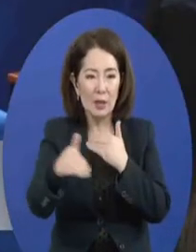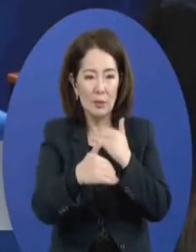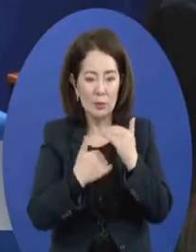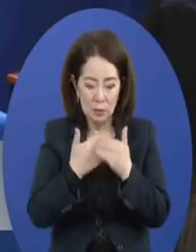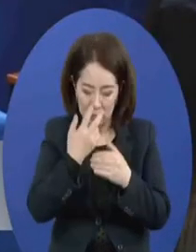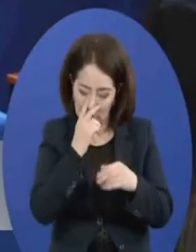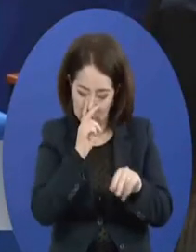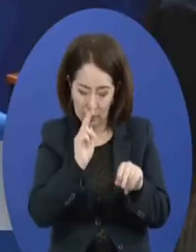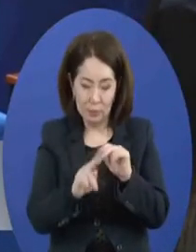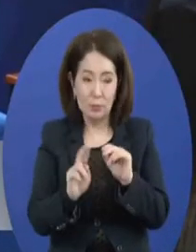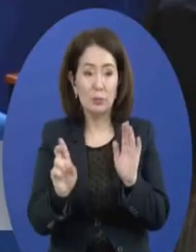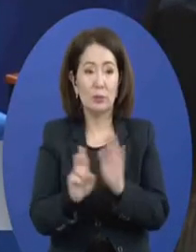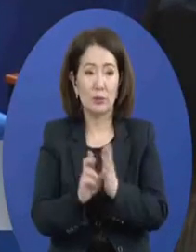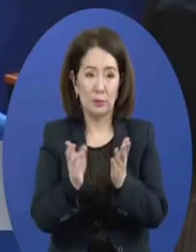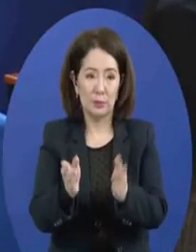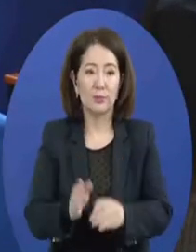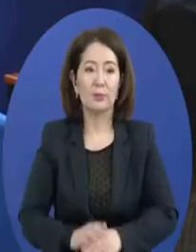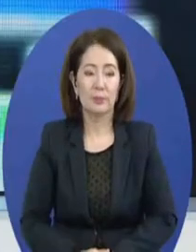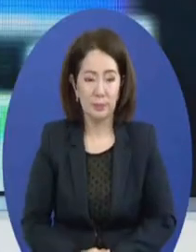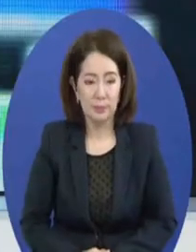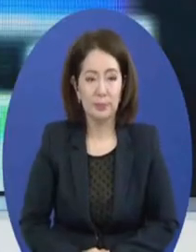авч хянах юм.